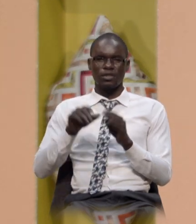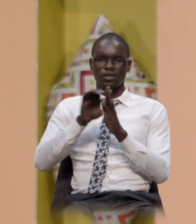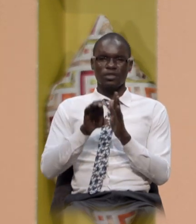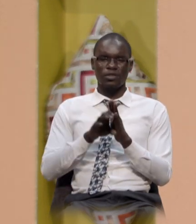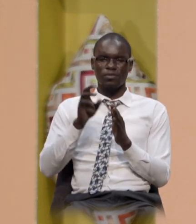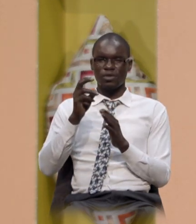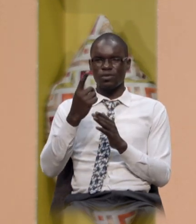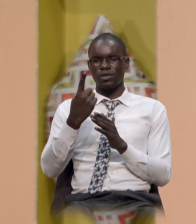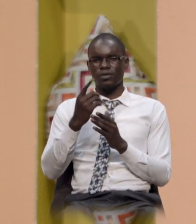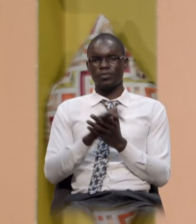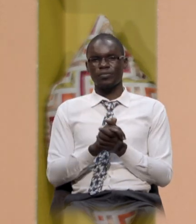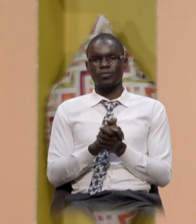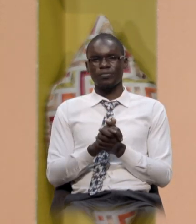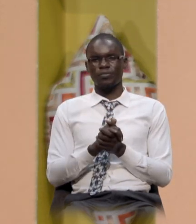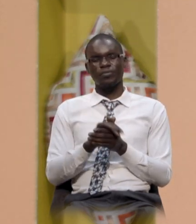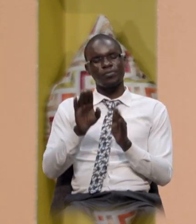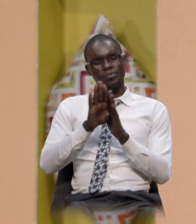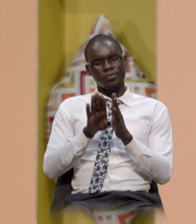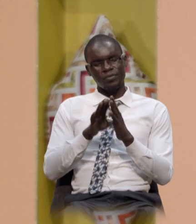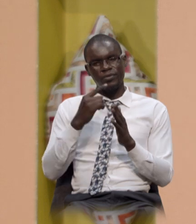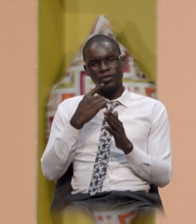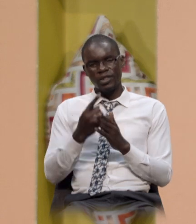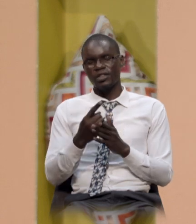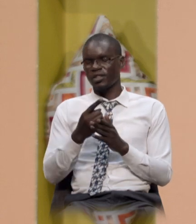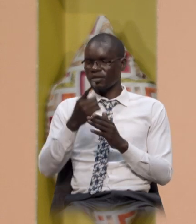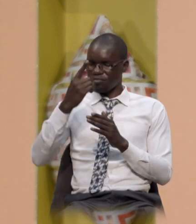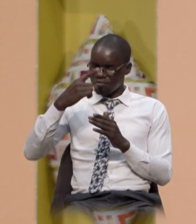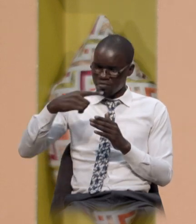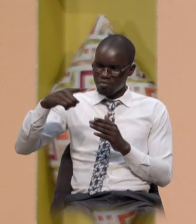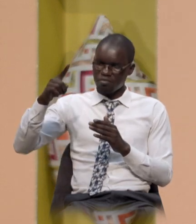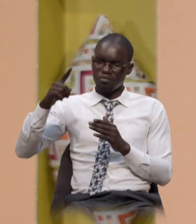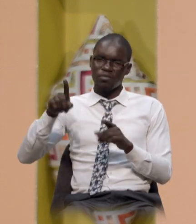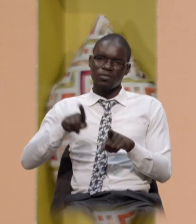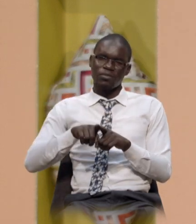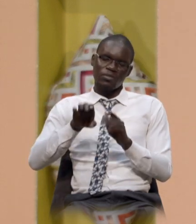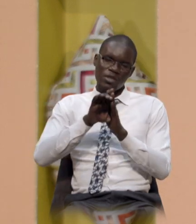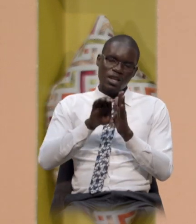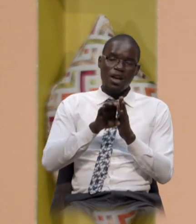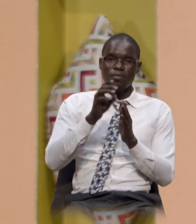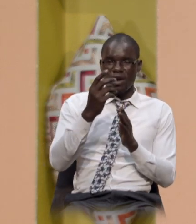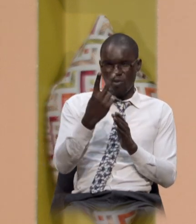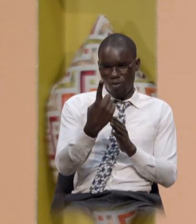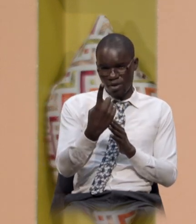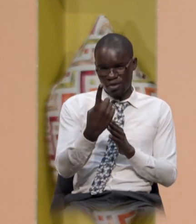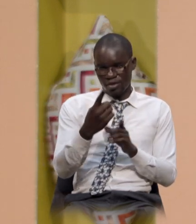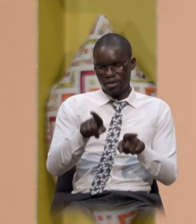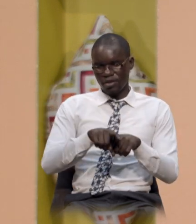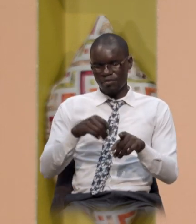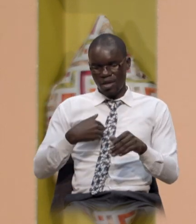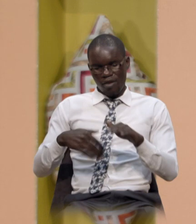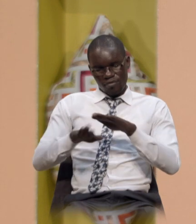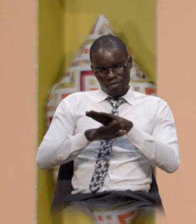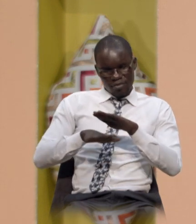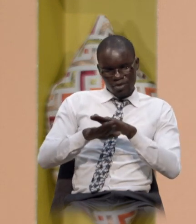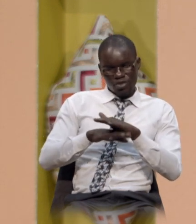kwanza. Na Biblia inasema vizuri juu ya Ayubu, unaposoma mlango wa kwanza kuna msingi wa pekee wa